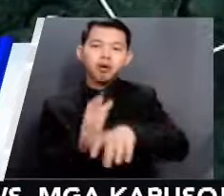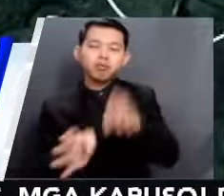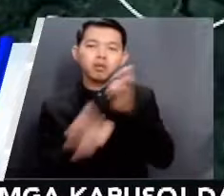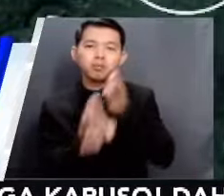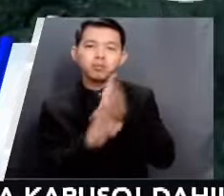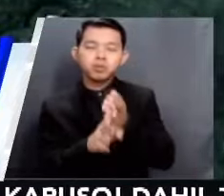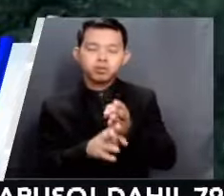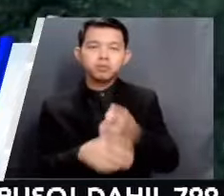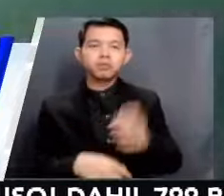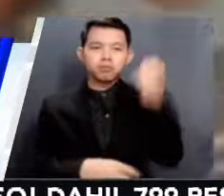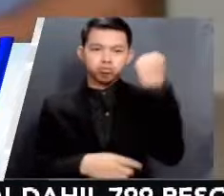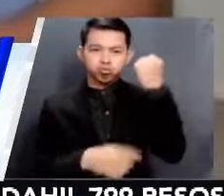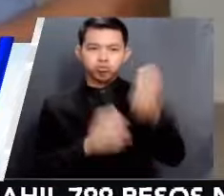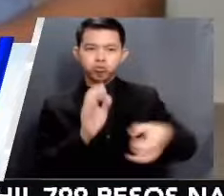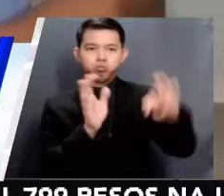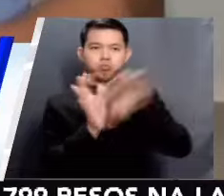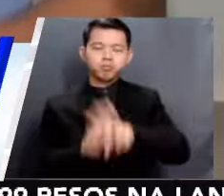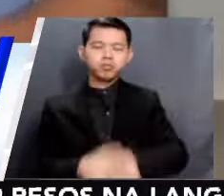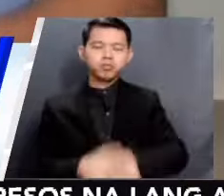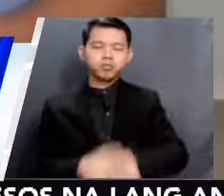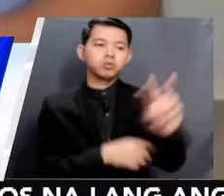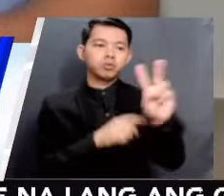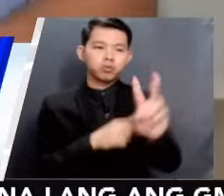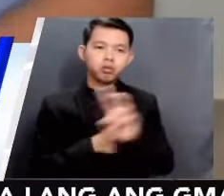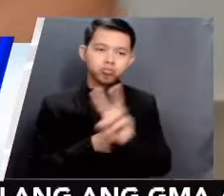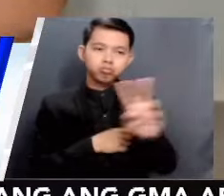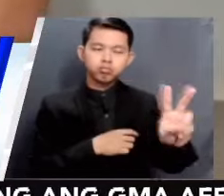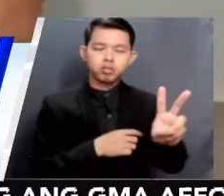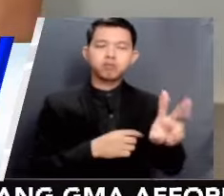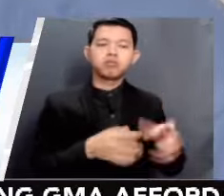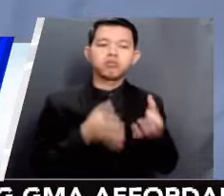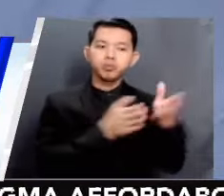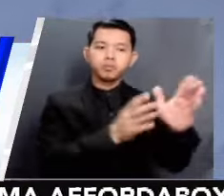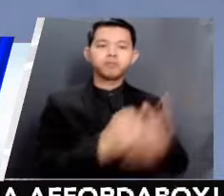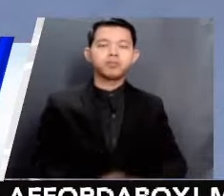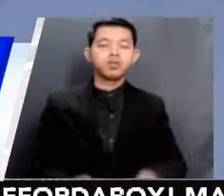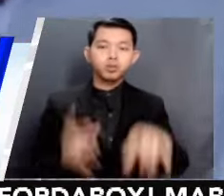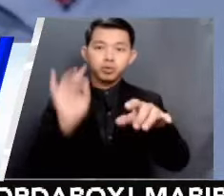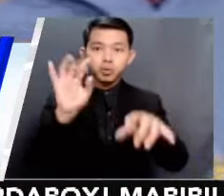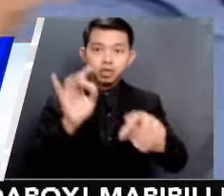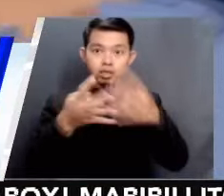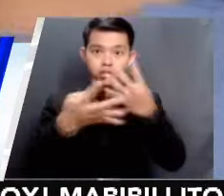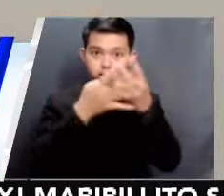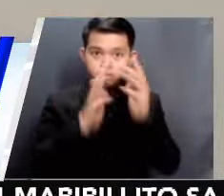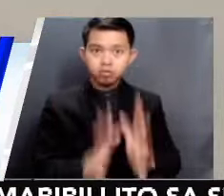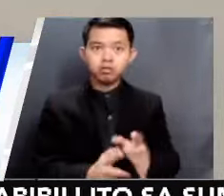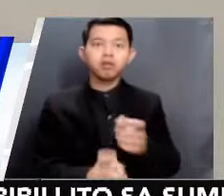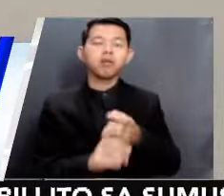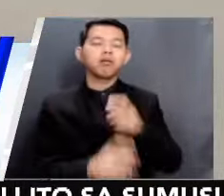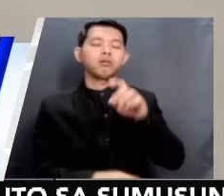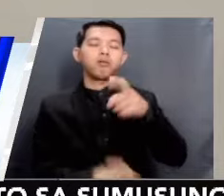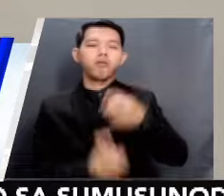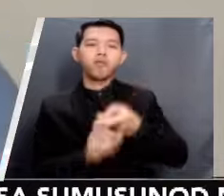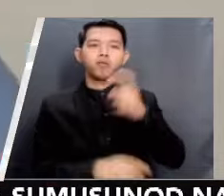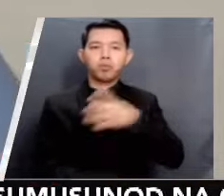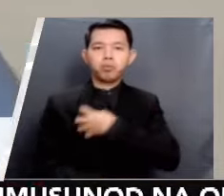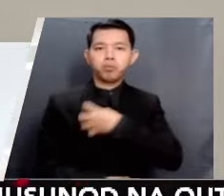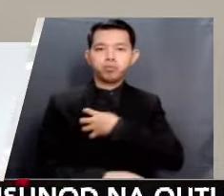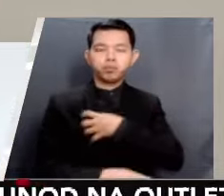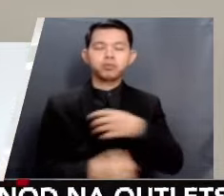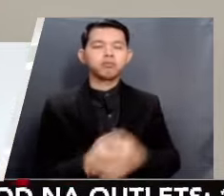naglakad sa San Ignacio Street. Ayon sa pulisya, ang walong PDL ay mula sa Celda 4 ng police station. Na-discover siya